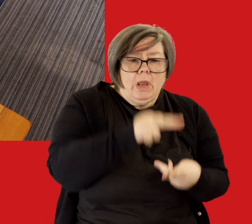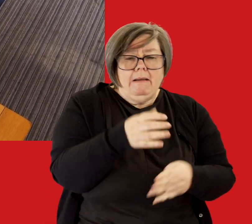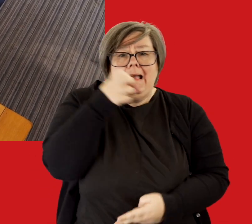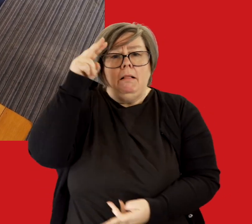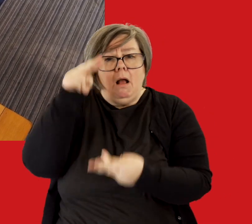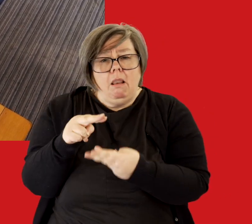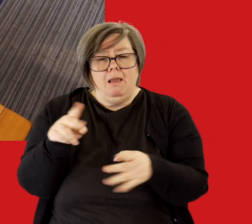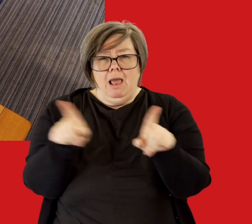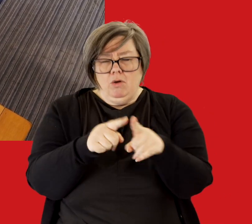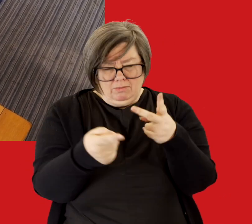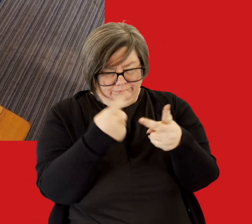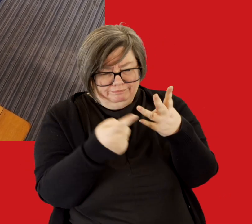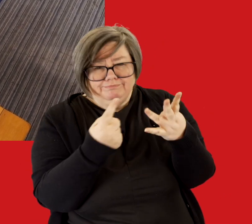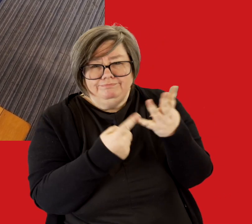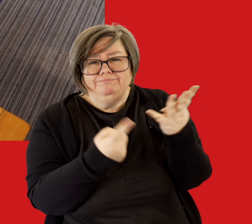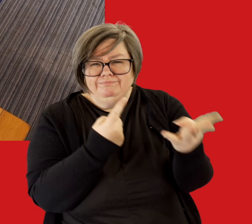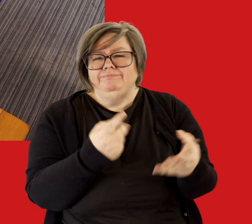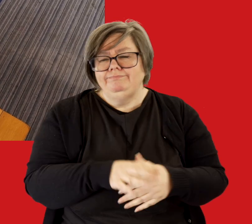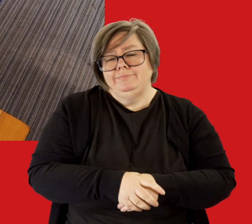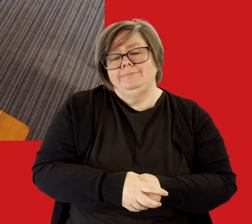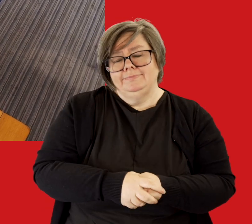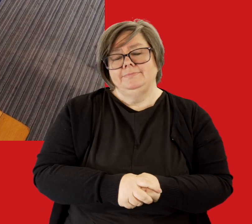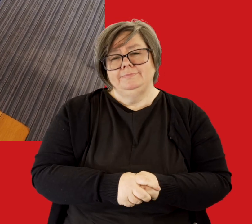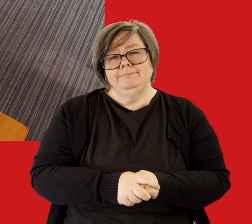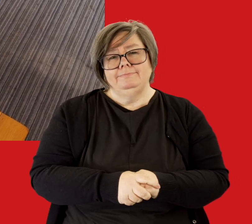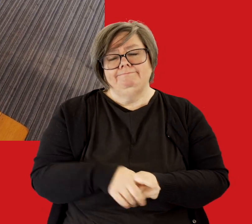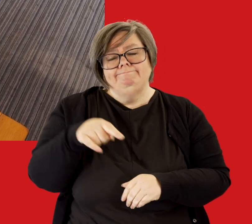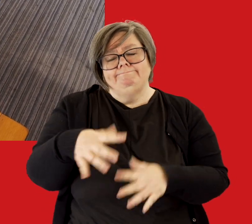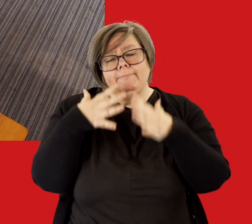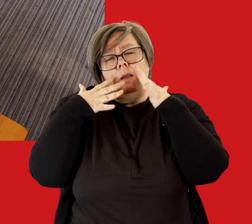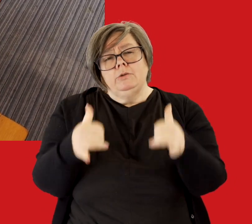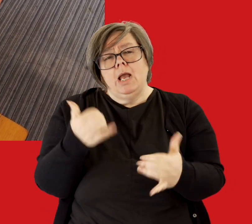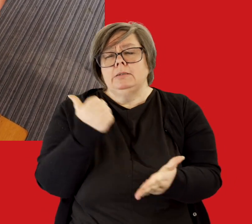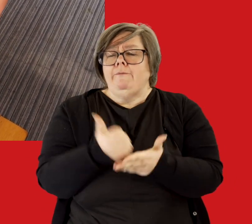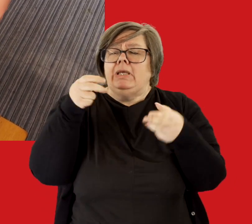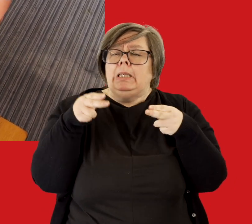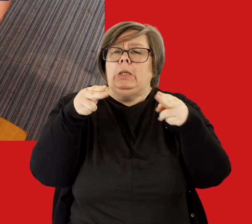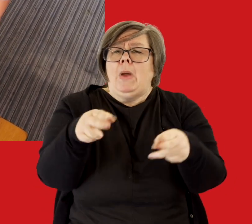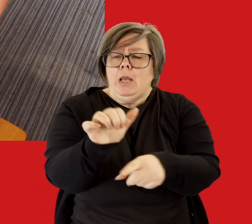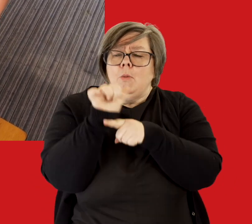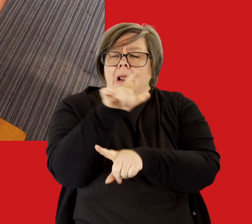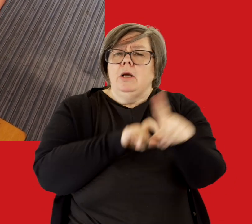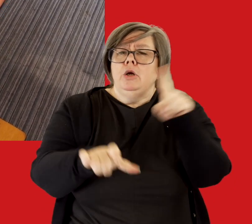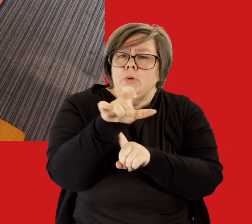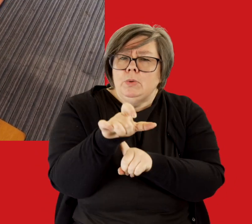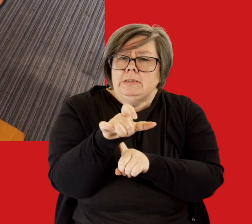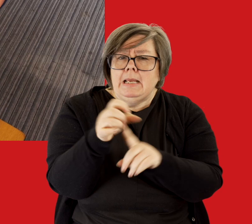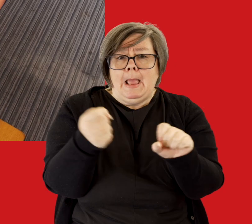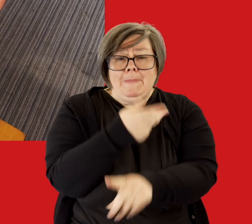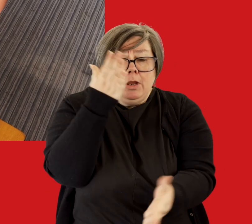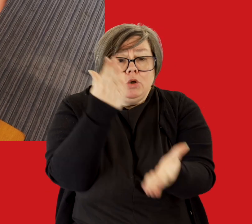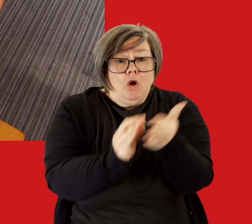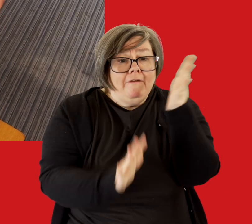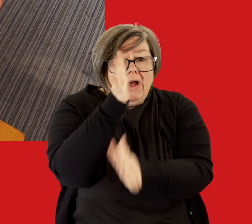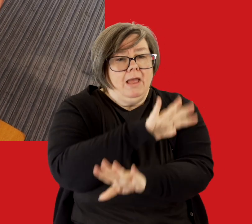ein ymweliad, os ydyn ni'n meddwl baswn defnyddiol, gallwn ni roi mwy o wybodaeth neu anfon cyfeiriad mwyn sicrhau